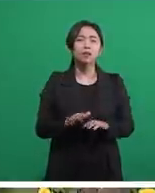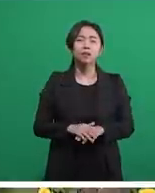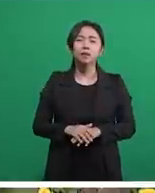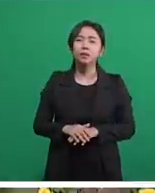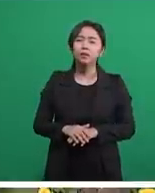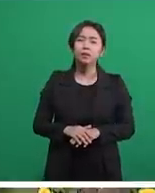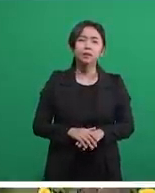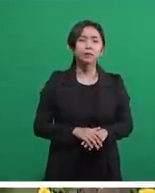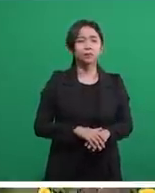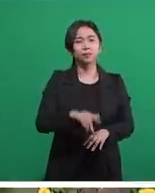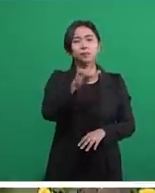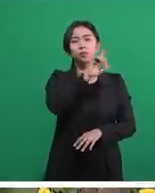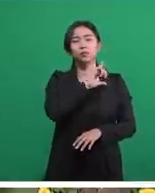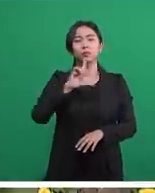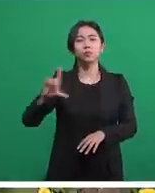kasihani,